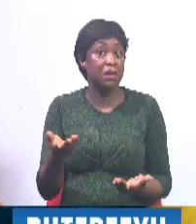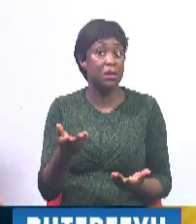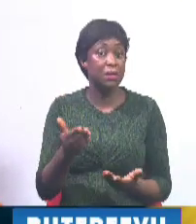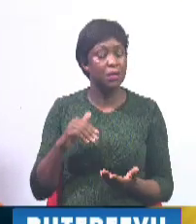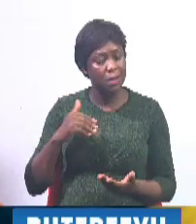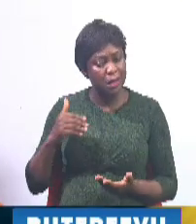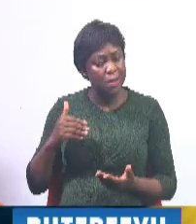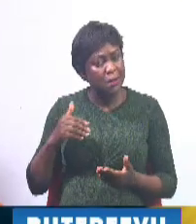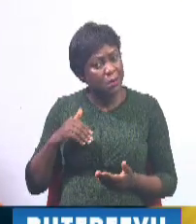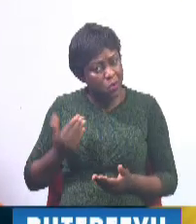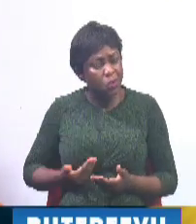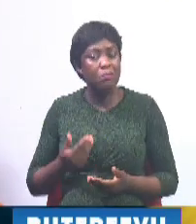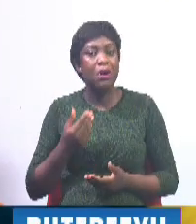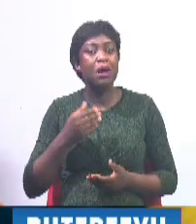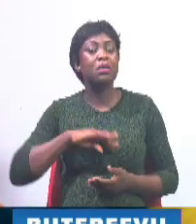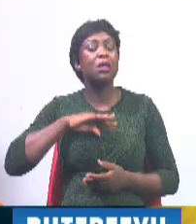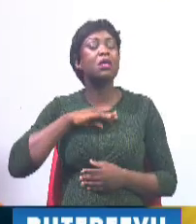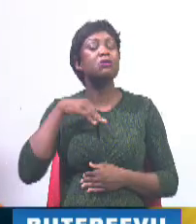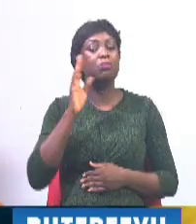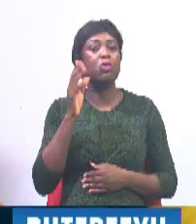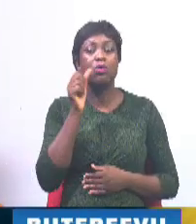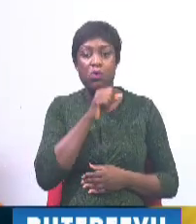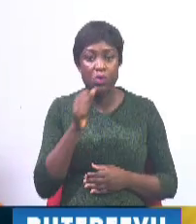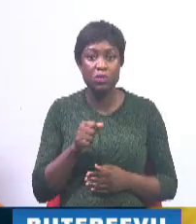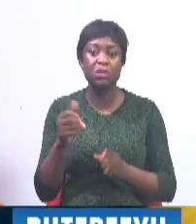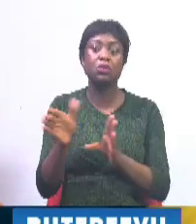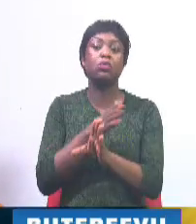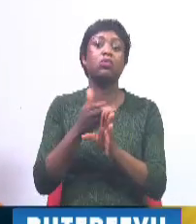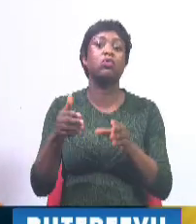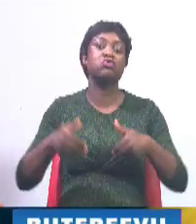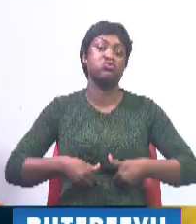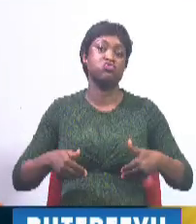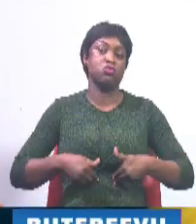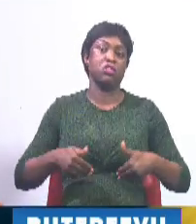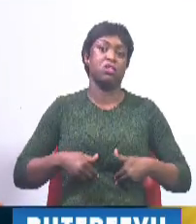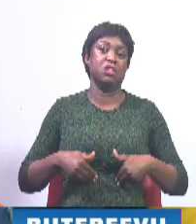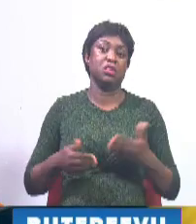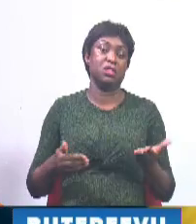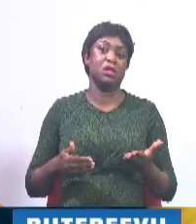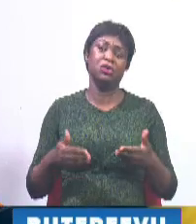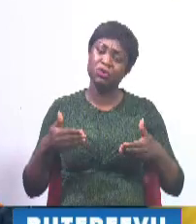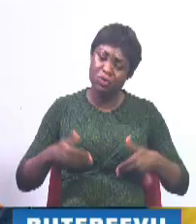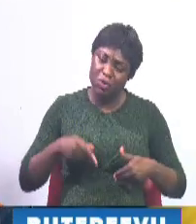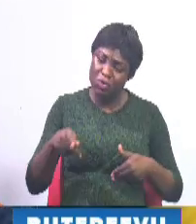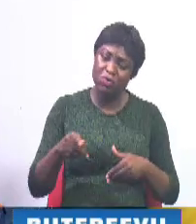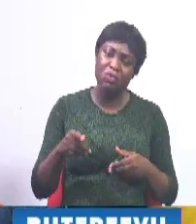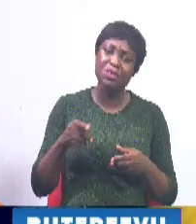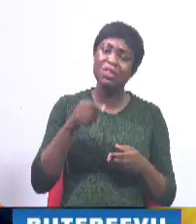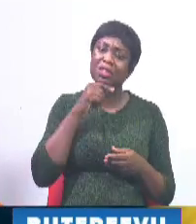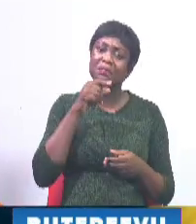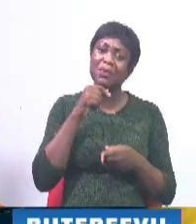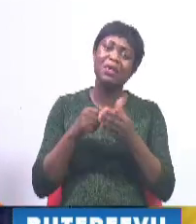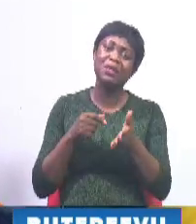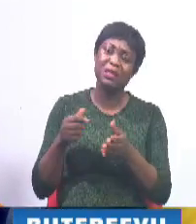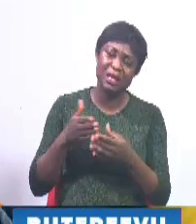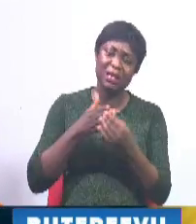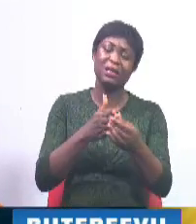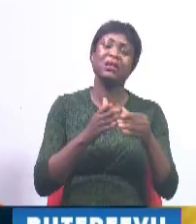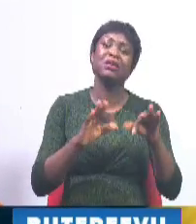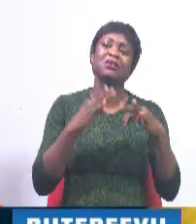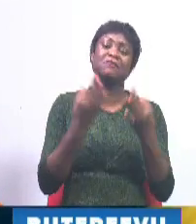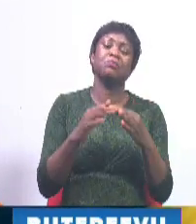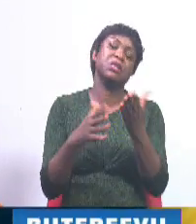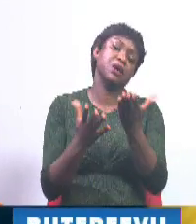yeekwanidde omwana omuto omuvubuka kakati omuvubuka oyo naaba nga tasobola na kubeera nga ya leadinga amaka tasobola kubeera mukulembeze w'amaka